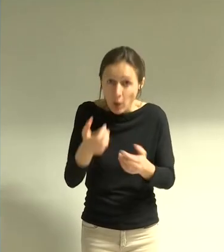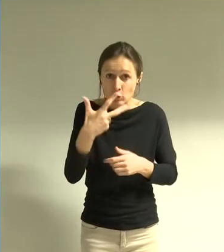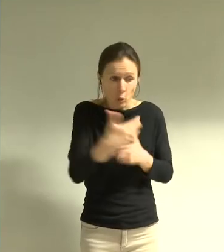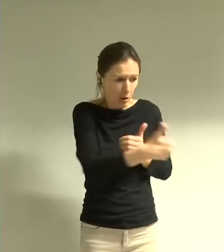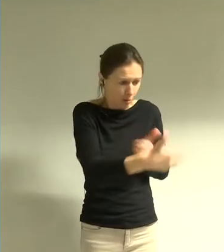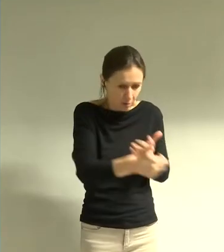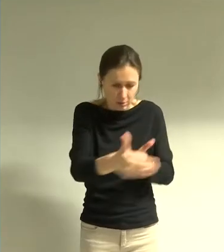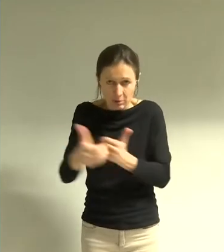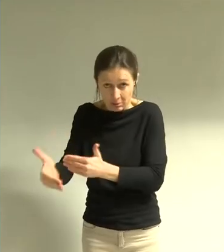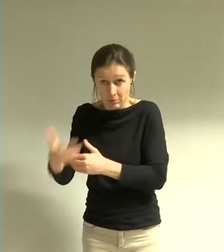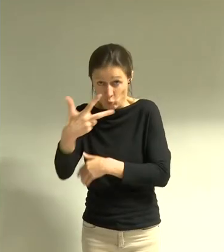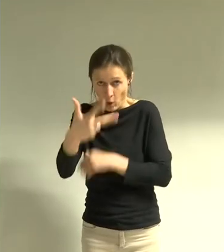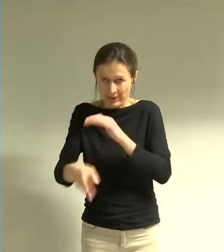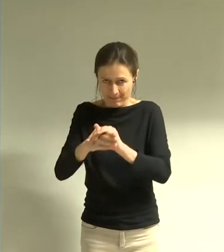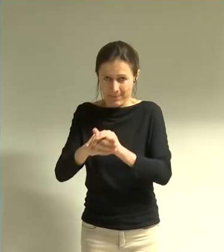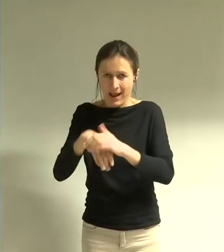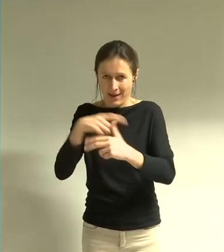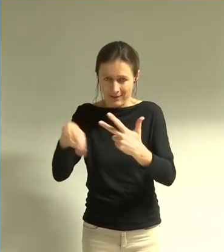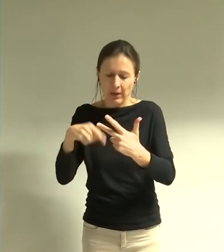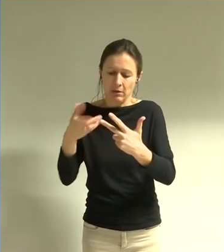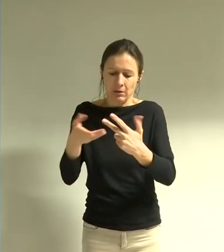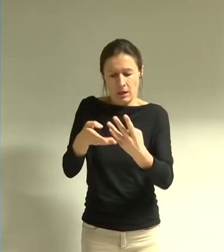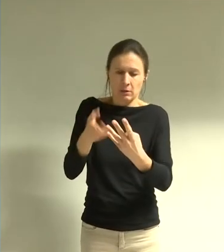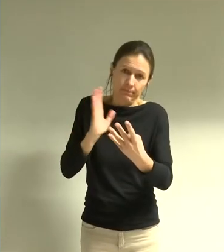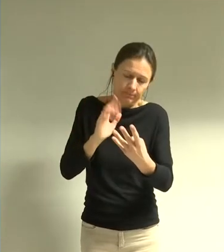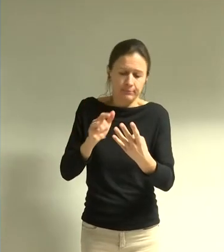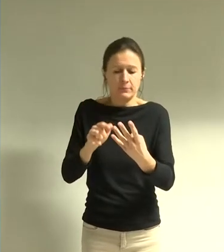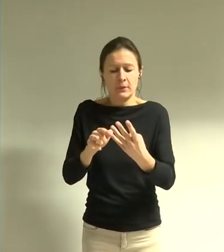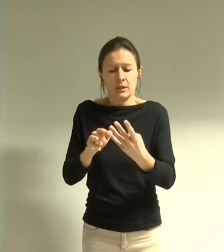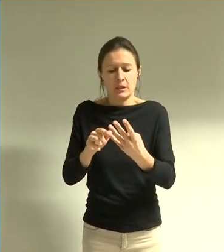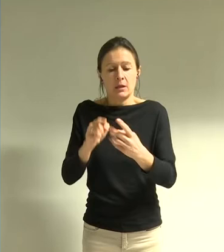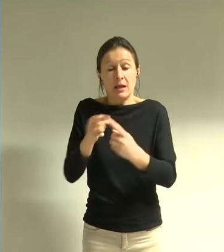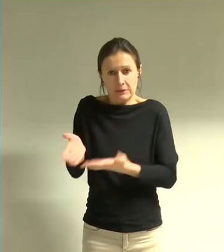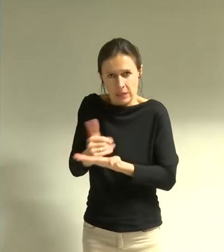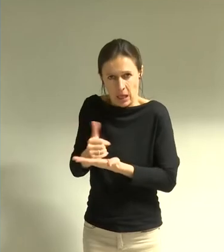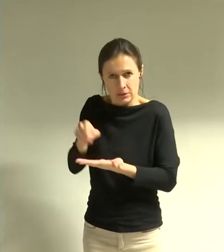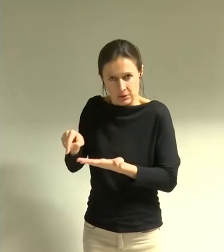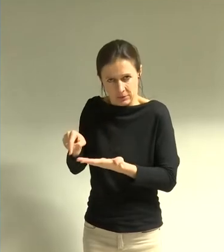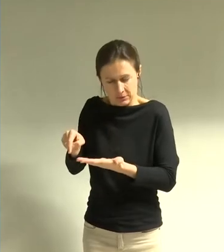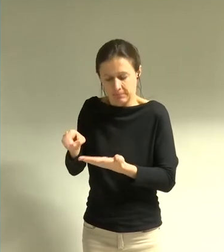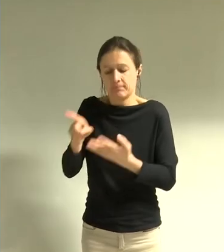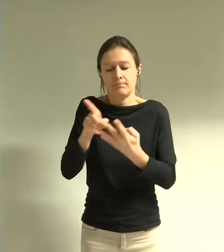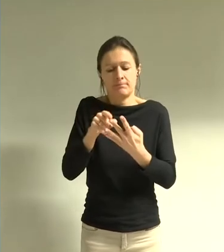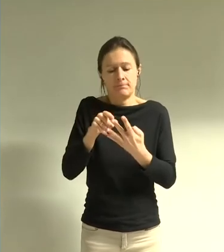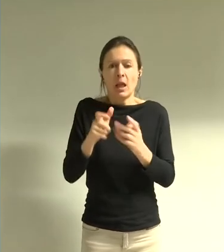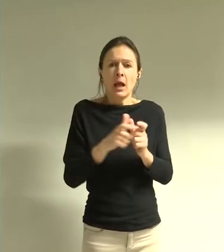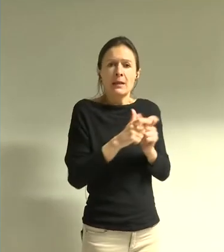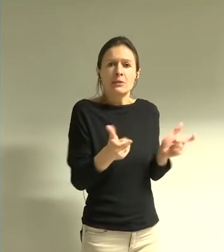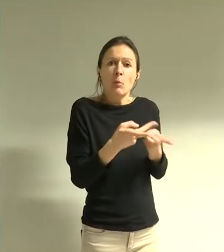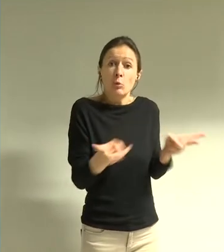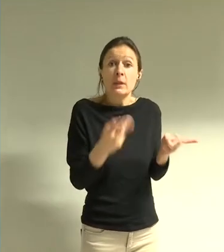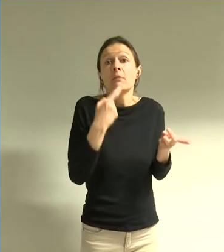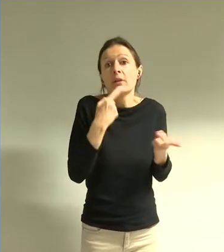se soit enfin la concurrence y en a quatre ce soit les salariés les institutions publiques liées à la ville de